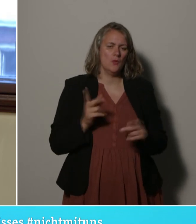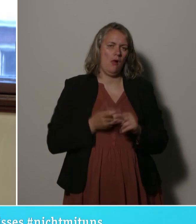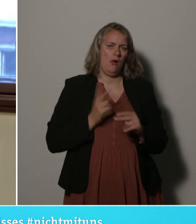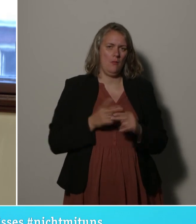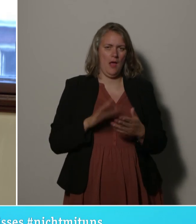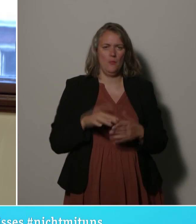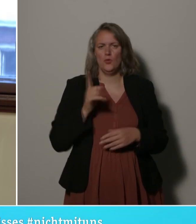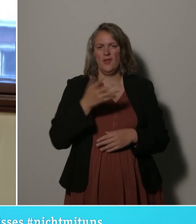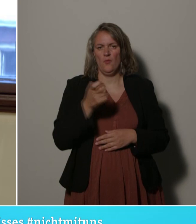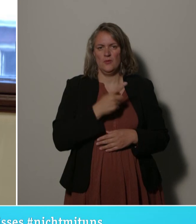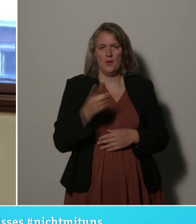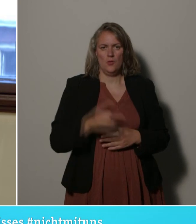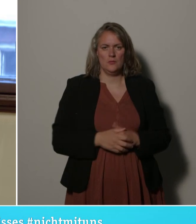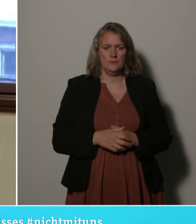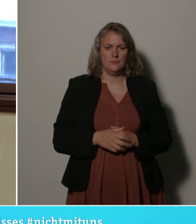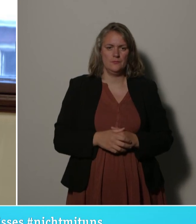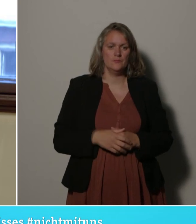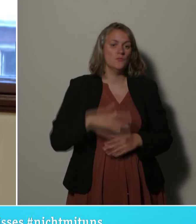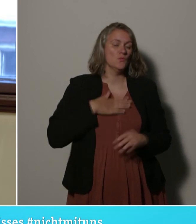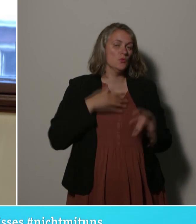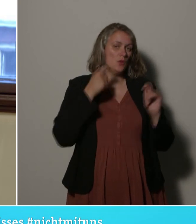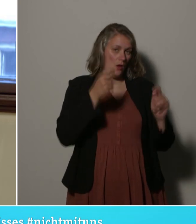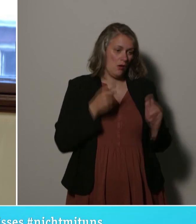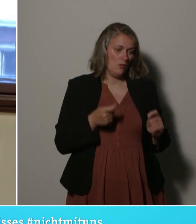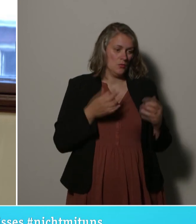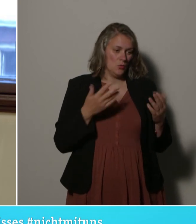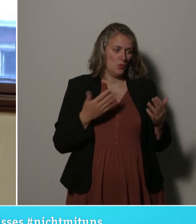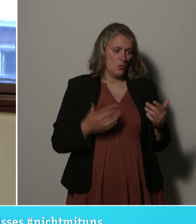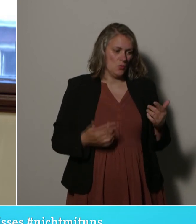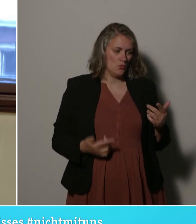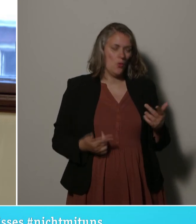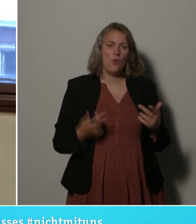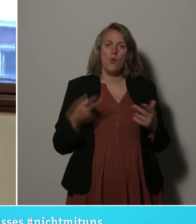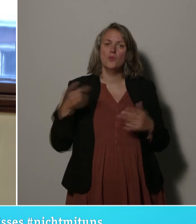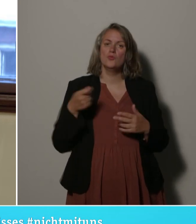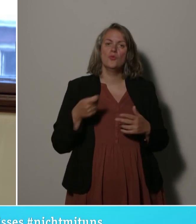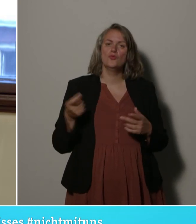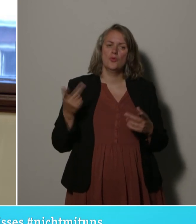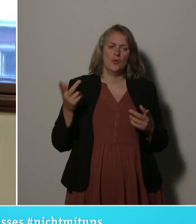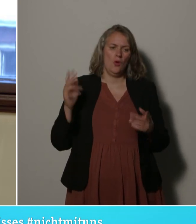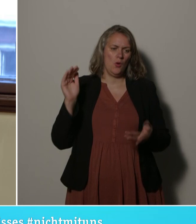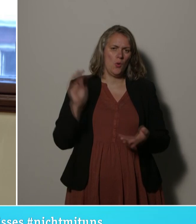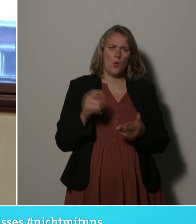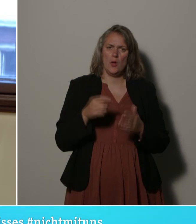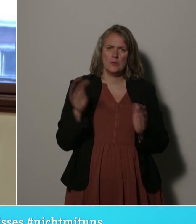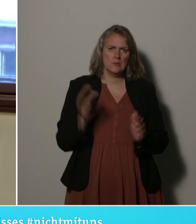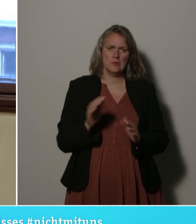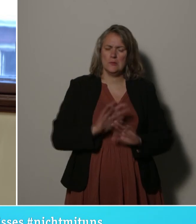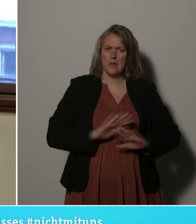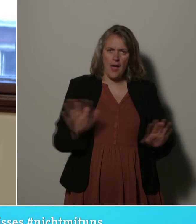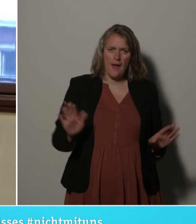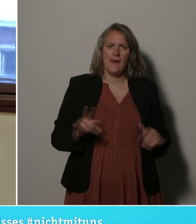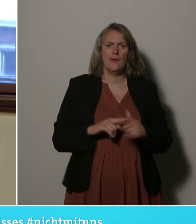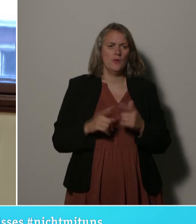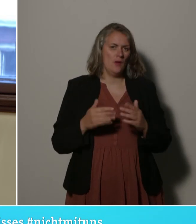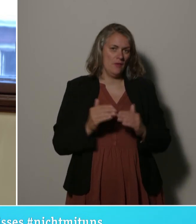bleiben. Alle unsere Anträge, die Zuschüsse nicht zu kürzen oder auch stärker wieder zu